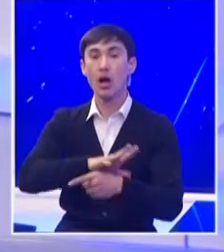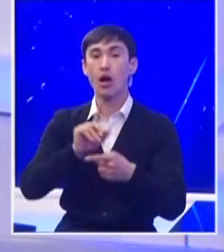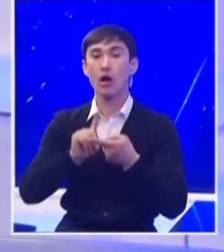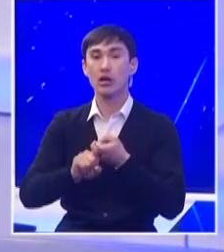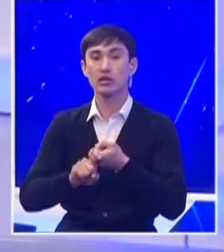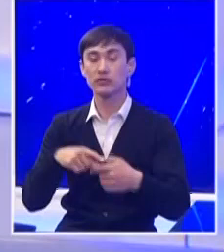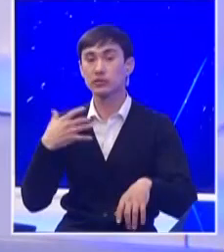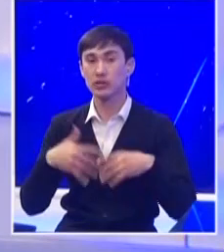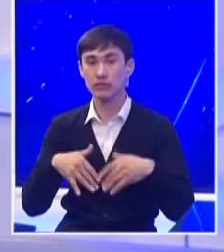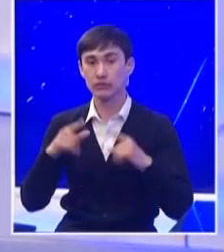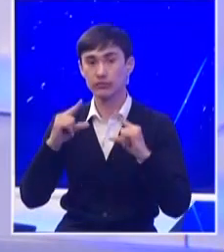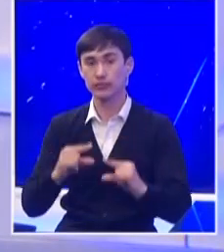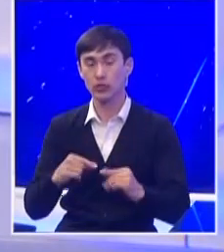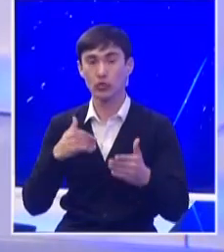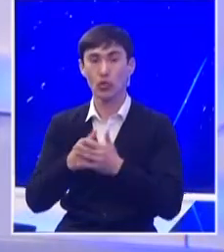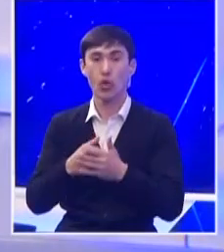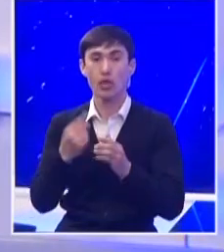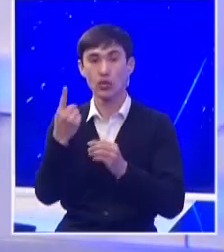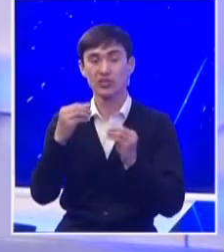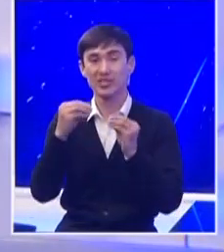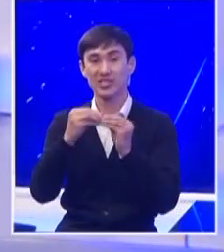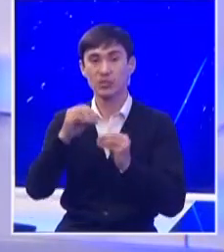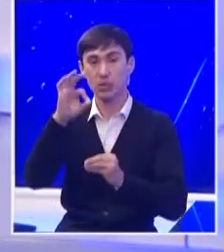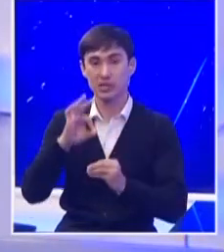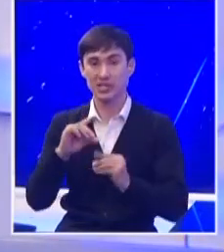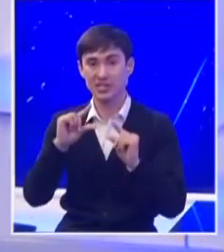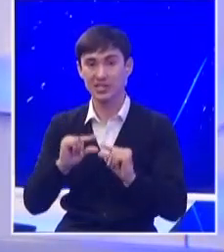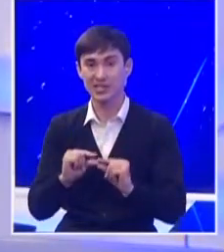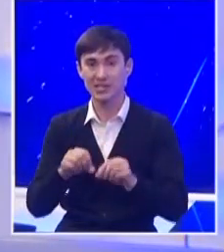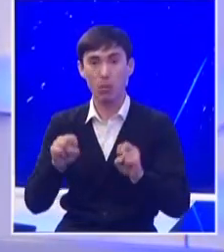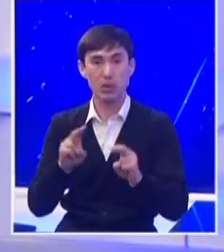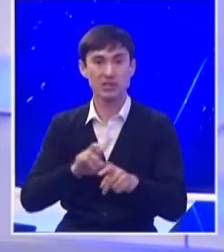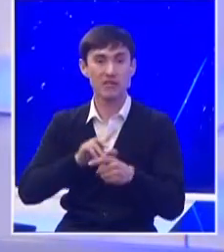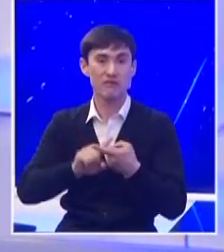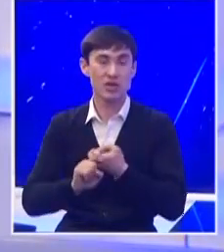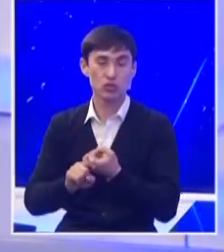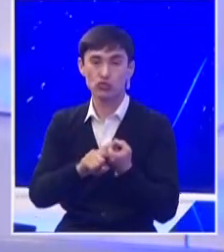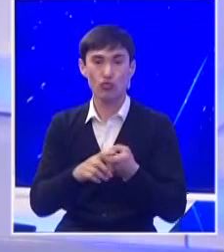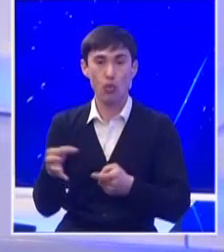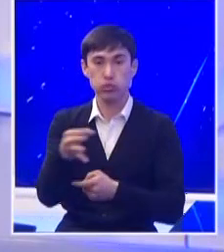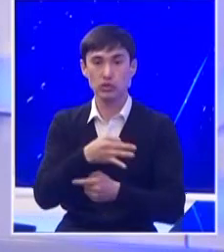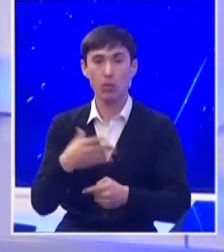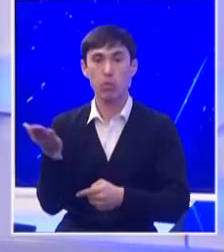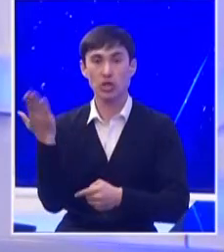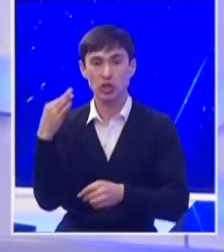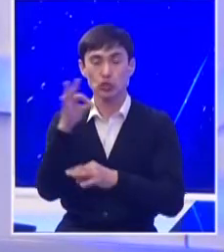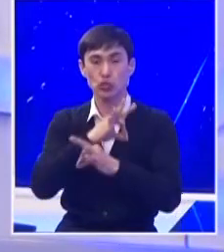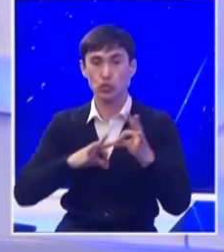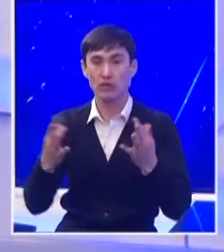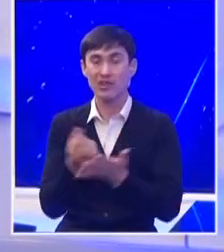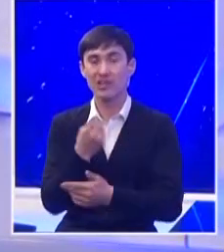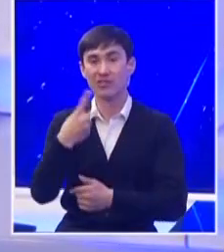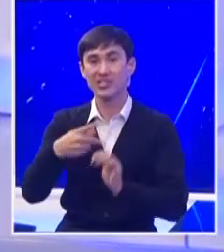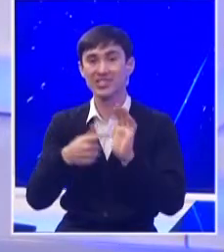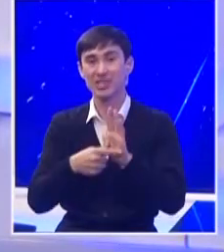Коронавирус теряет хватку. До 0,1% снизился темп прироста опасного вируса в области. За прошедшие сутки выявили всего 27